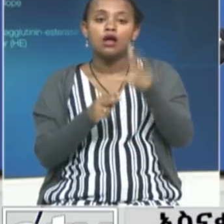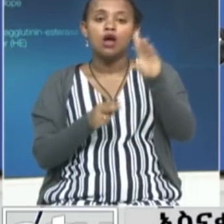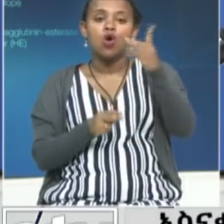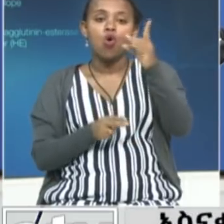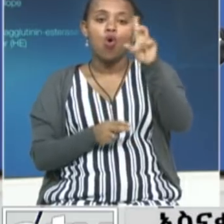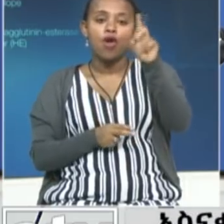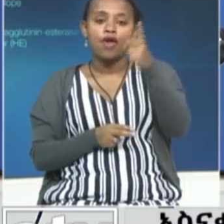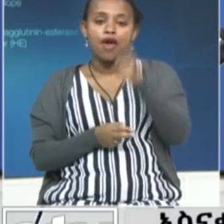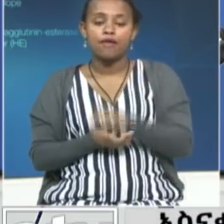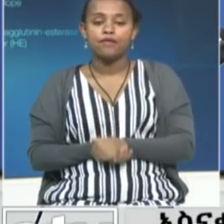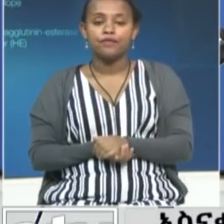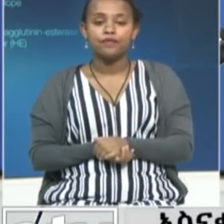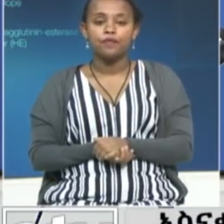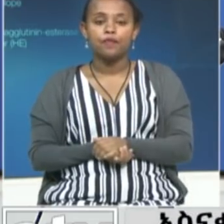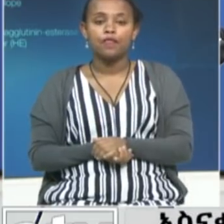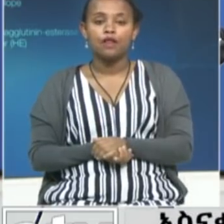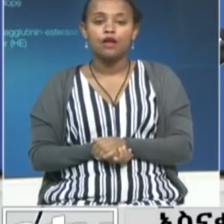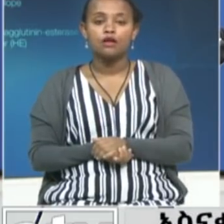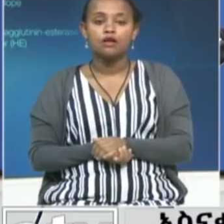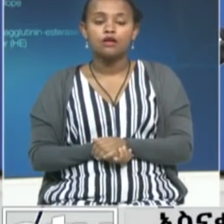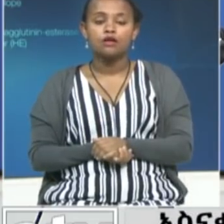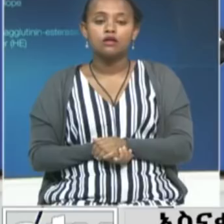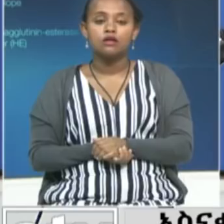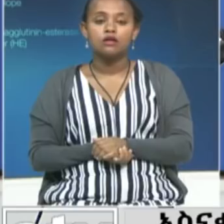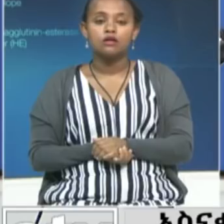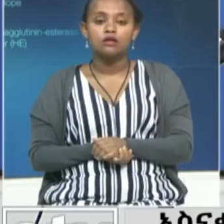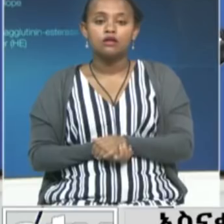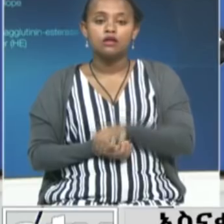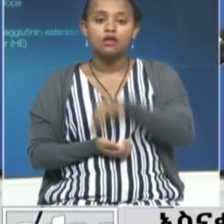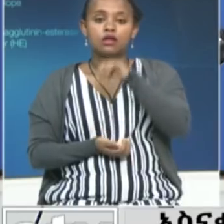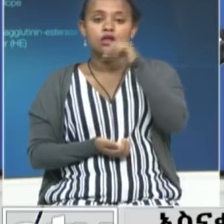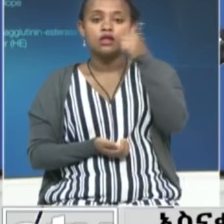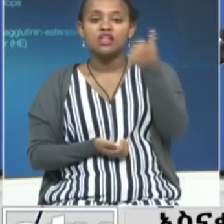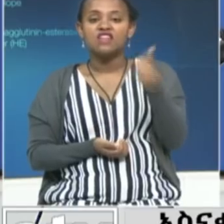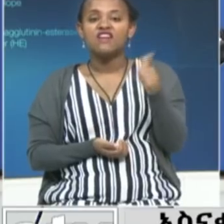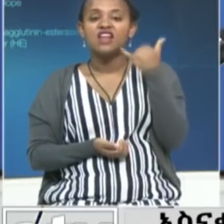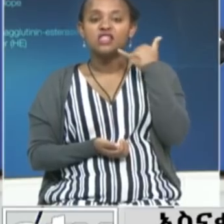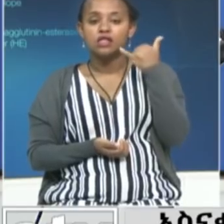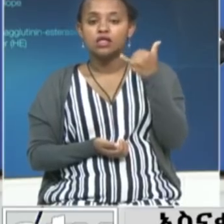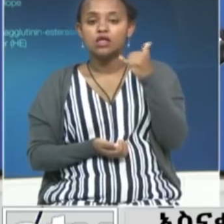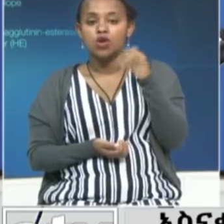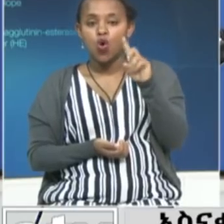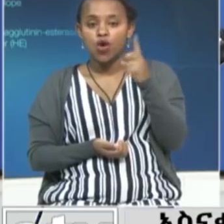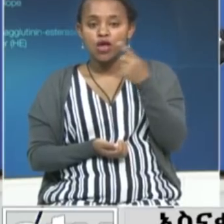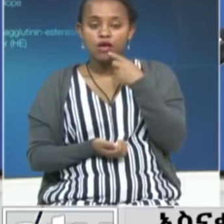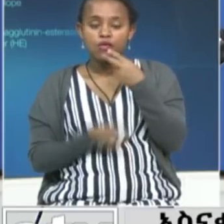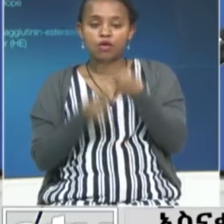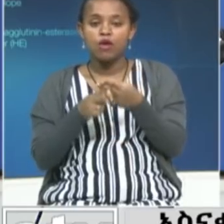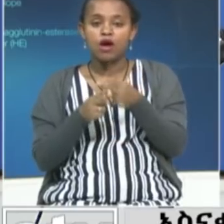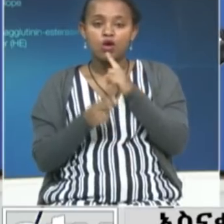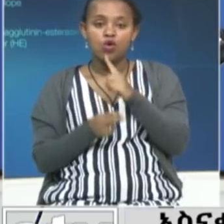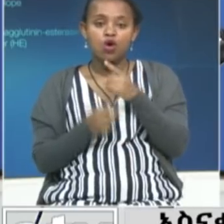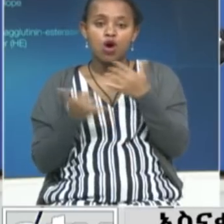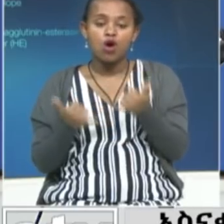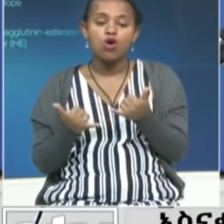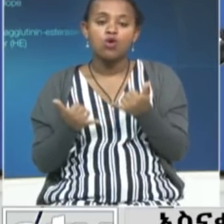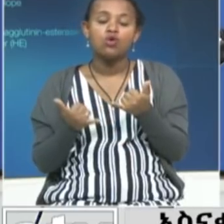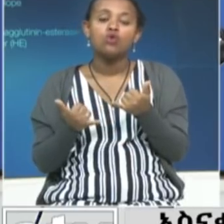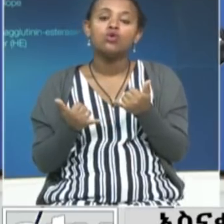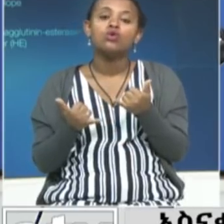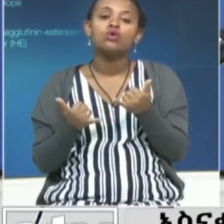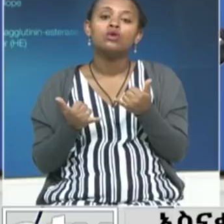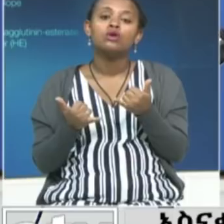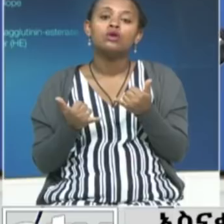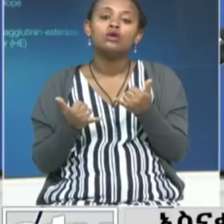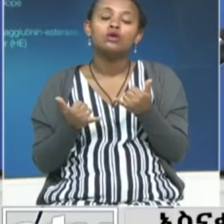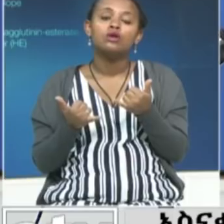ቆይ። እሺ ንፋስር ከመጣለ ወጥረም ነው ቆይ ንፋስር ከመጣለው ነው እዚህ አሁን ትንሽ የታወቁ ሁኔታ